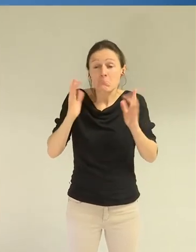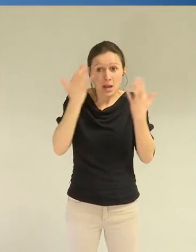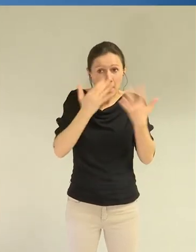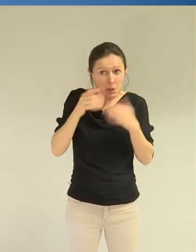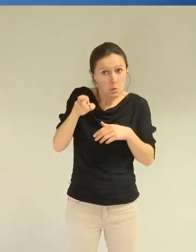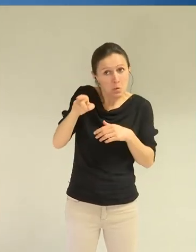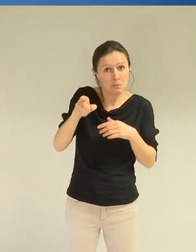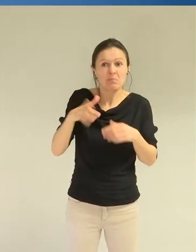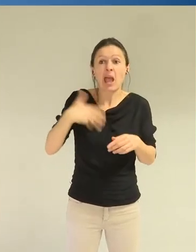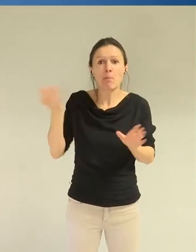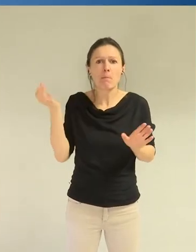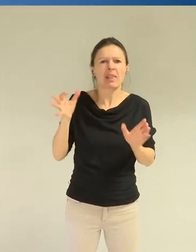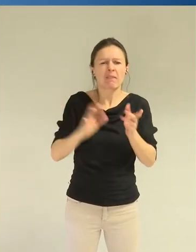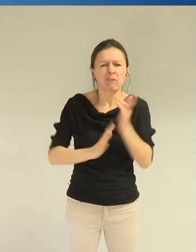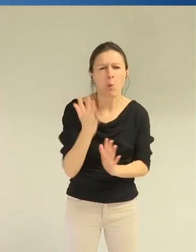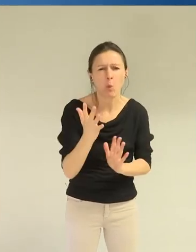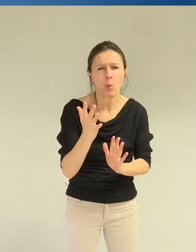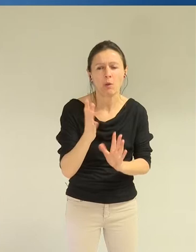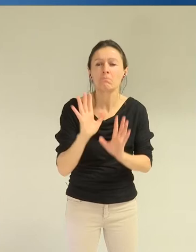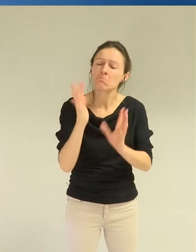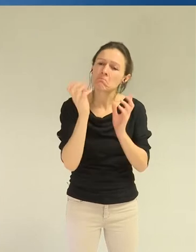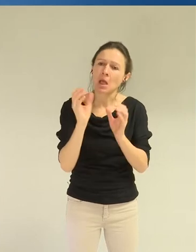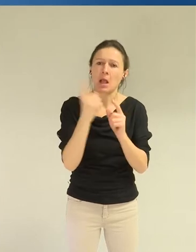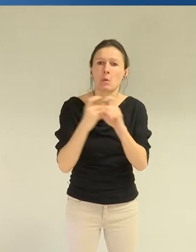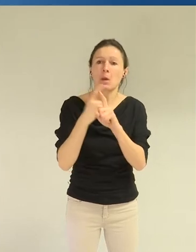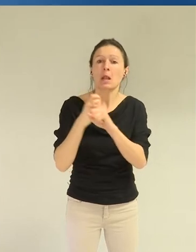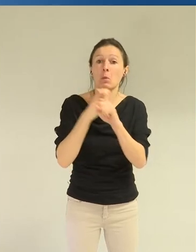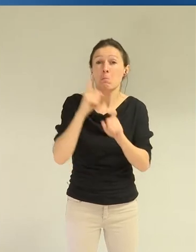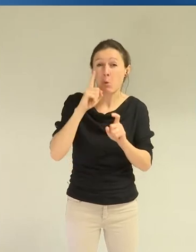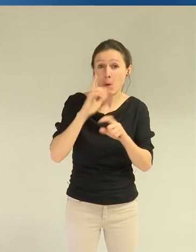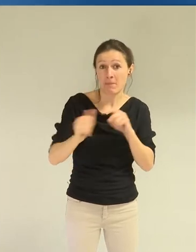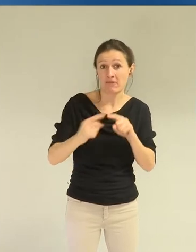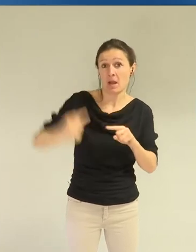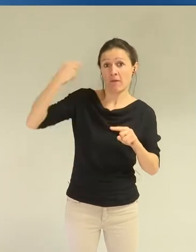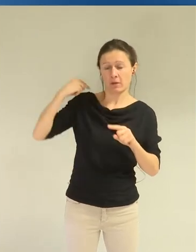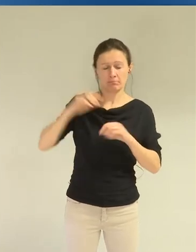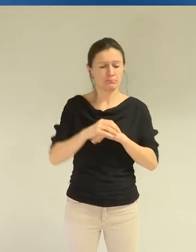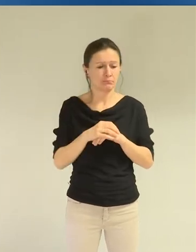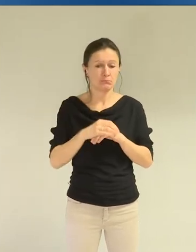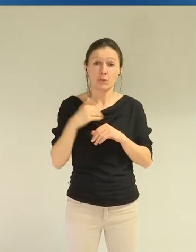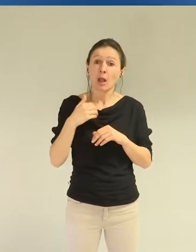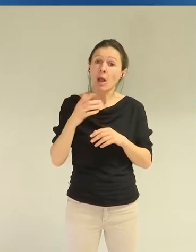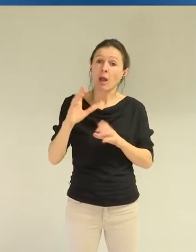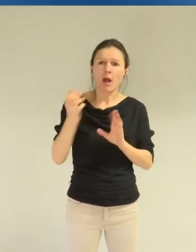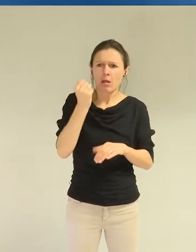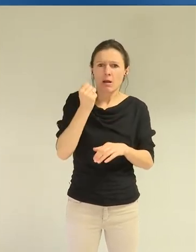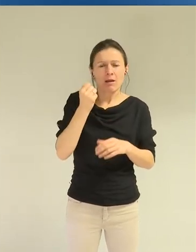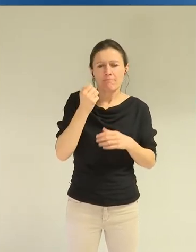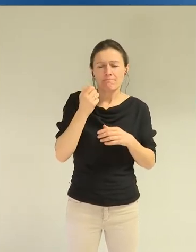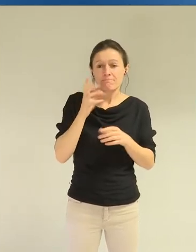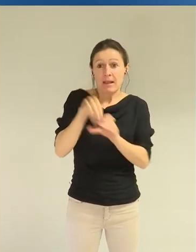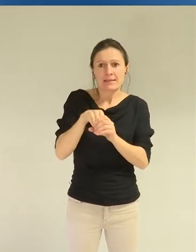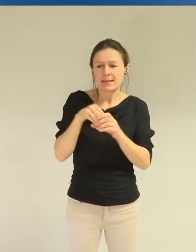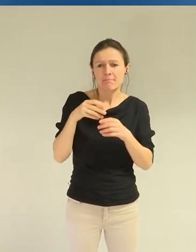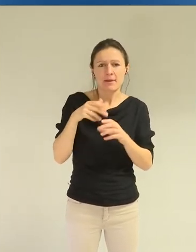pyromanes je ne rentrerai évidemment pas dans cette provocation et dans cet effet d'agenda regrettable